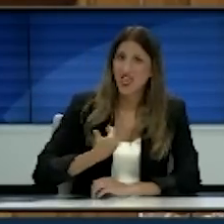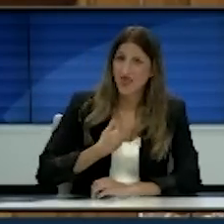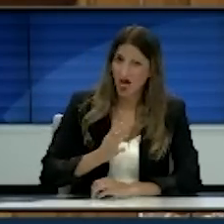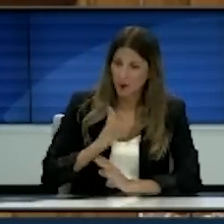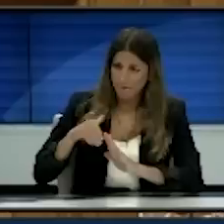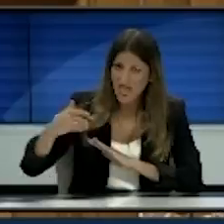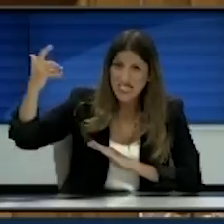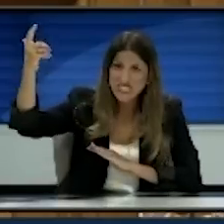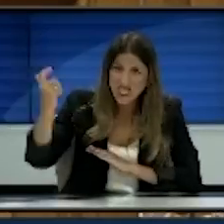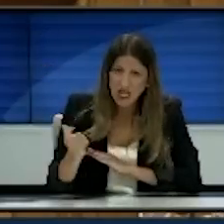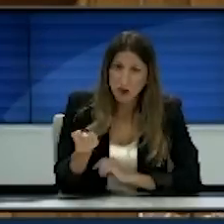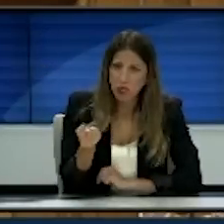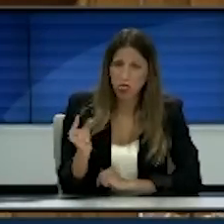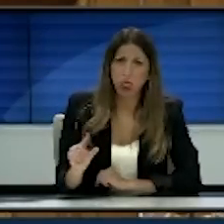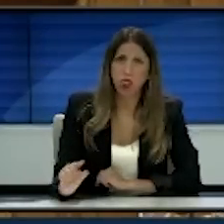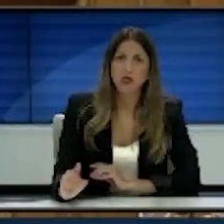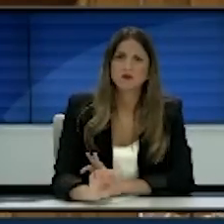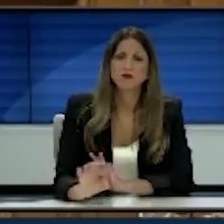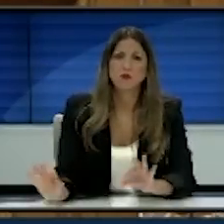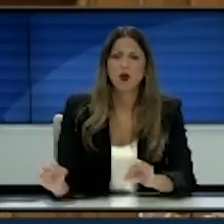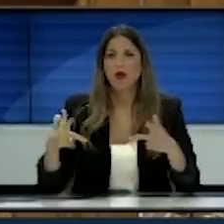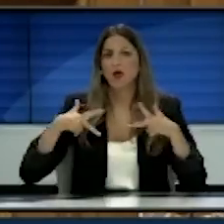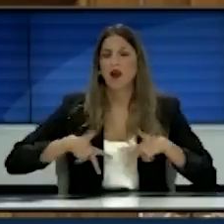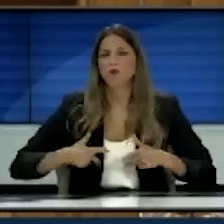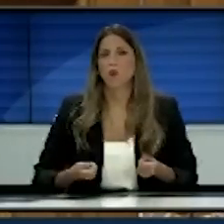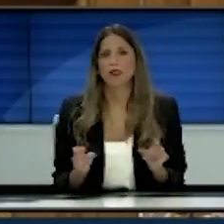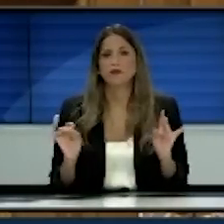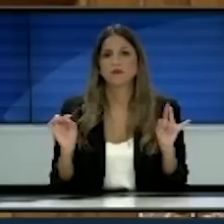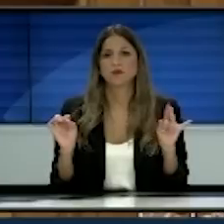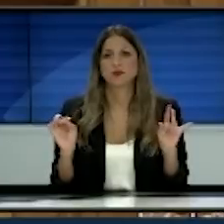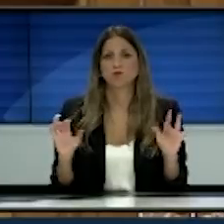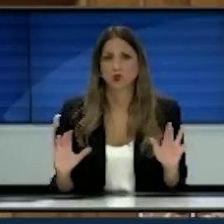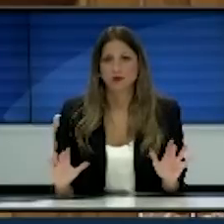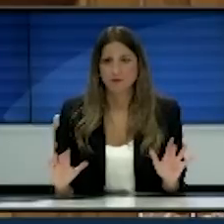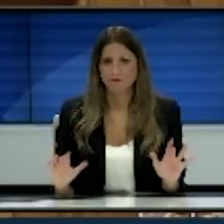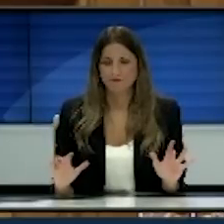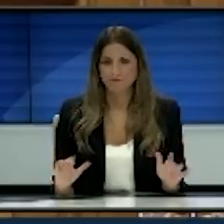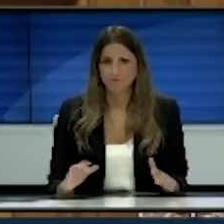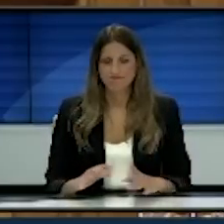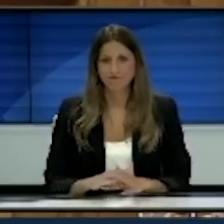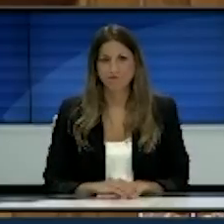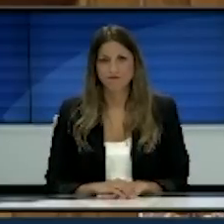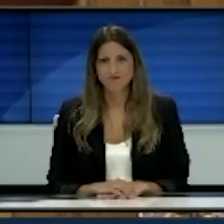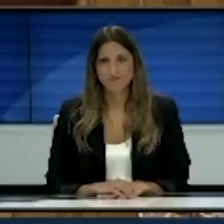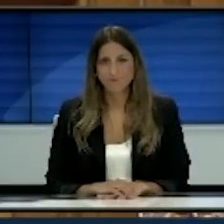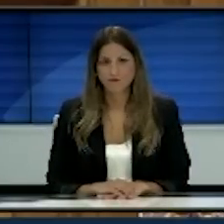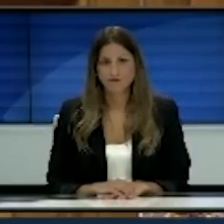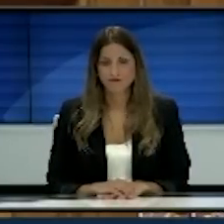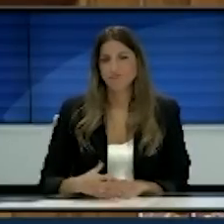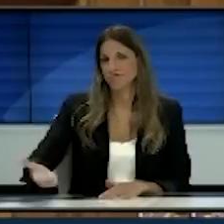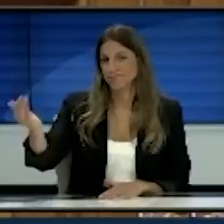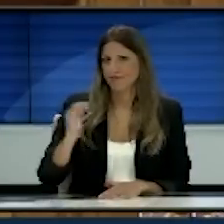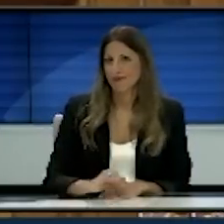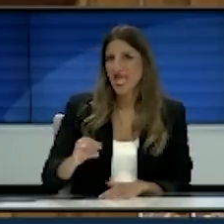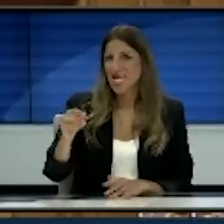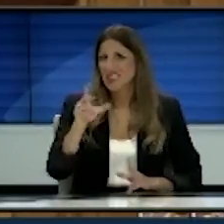εργαζομένων, ενώ το κράτος αποσύρεται πλήρως από την εγγύηση των συντάξεων. Μιλάτε για